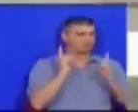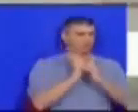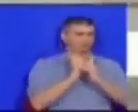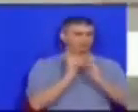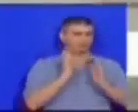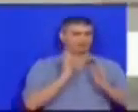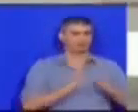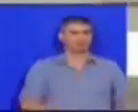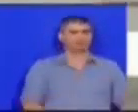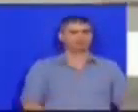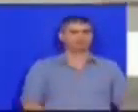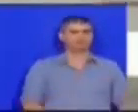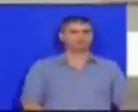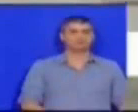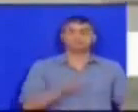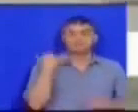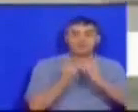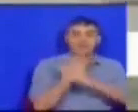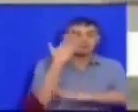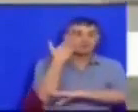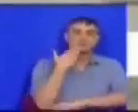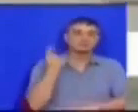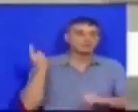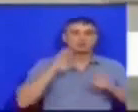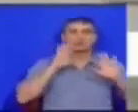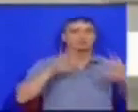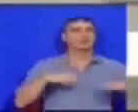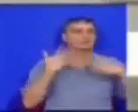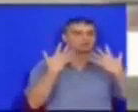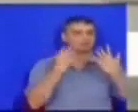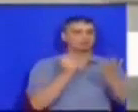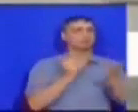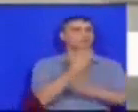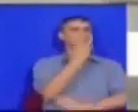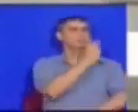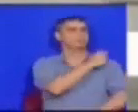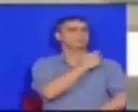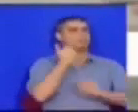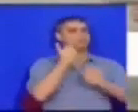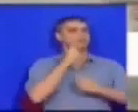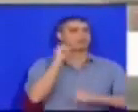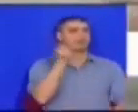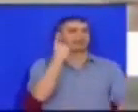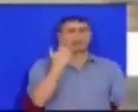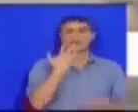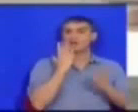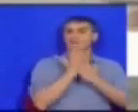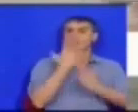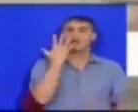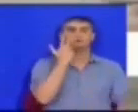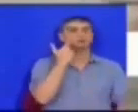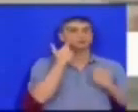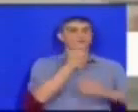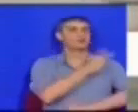קצר. במקום המדינה, כל 10 שנים מודח המפקח הכללי.